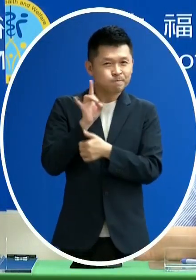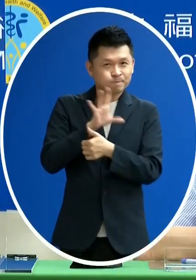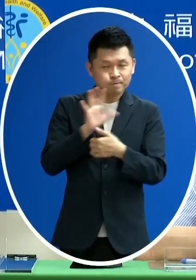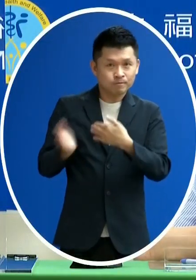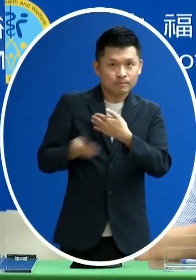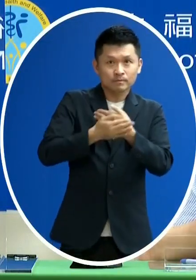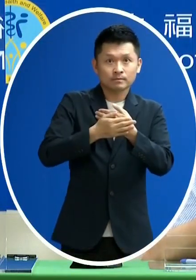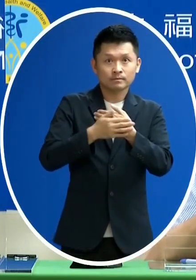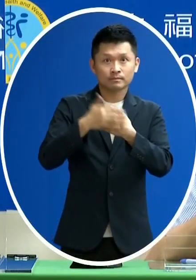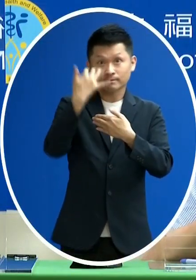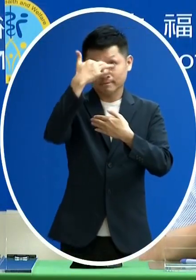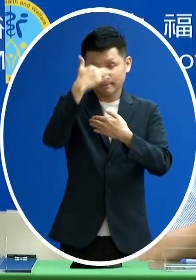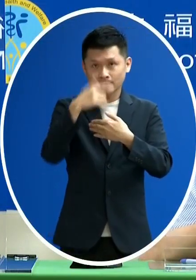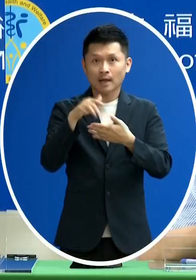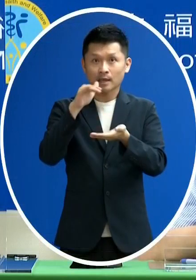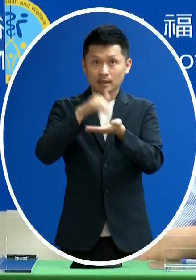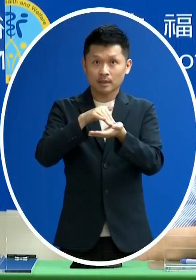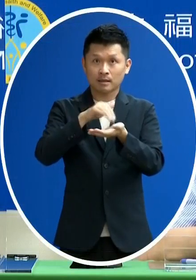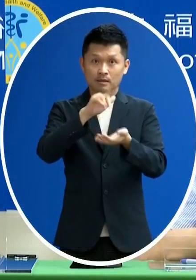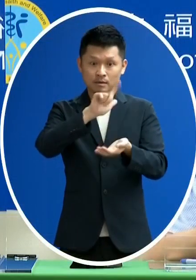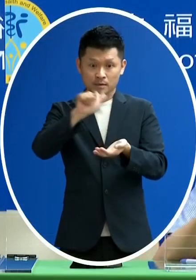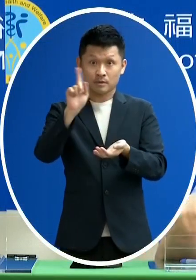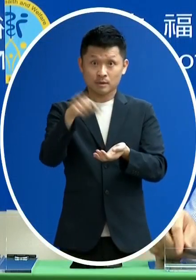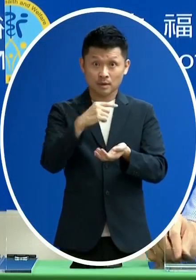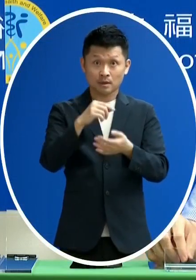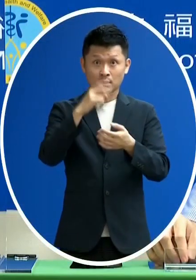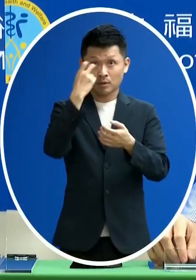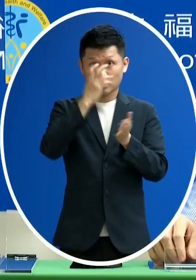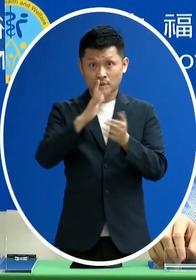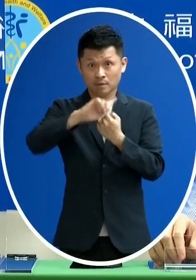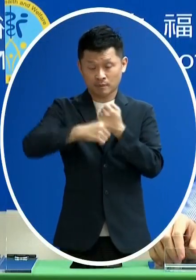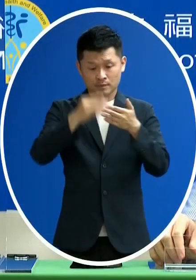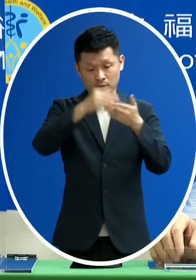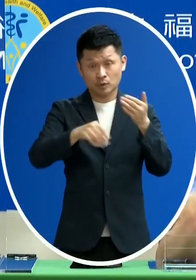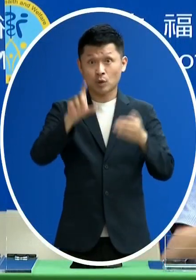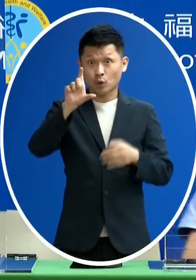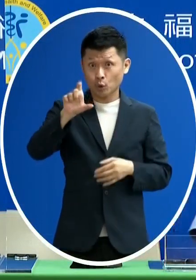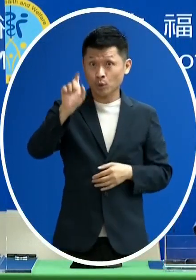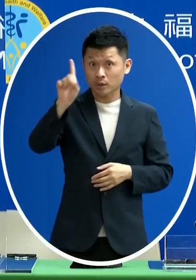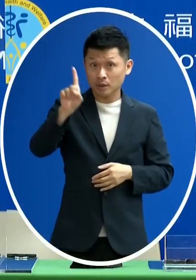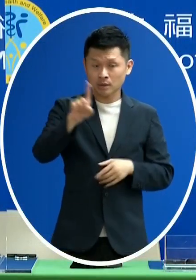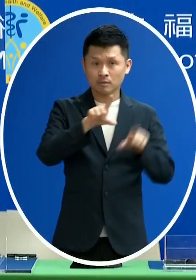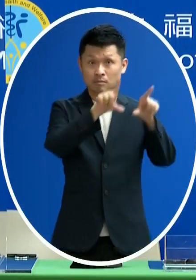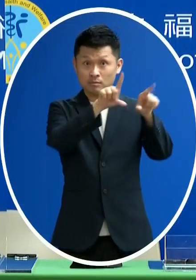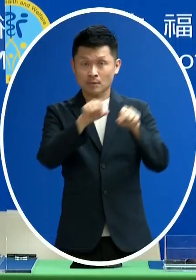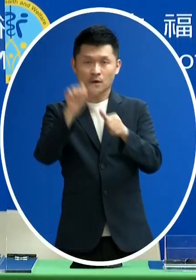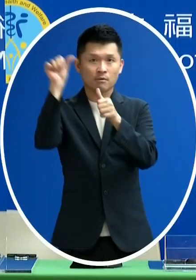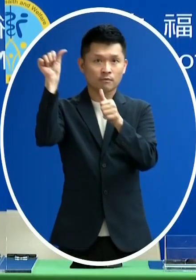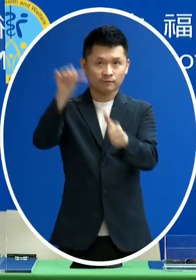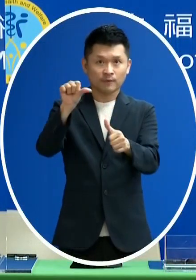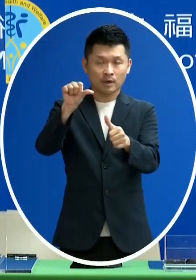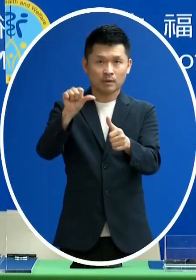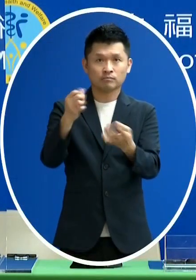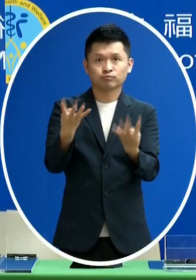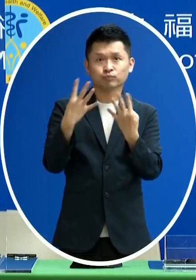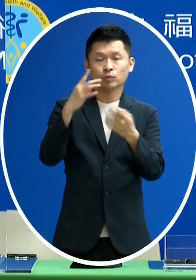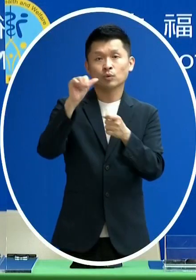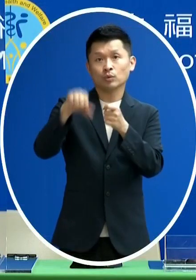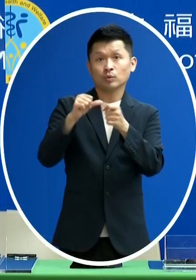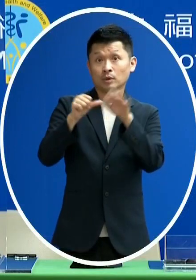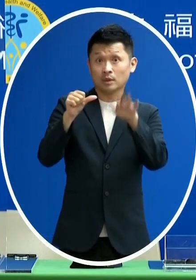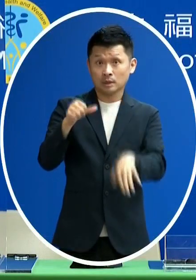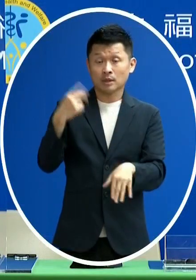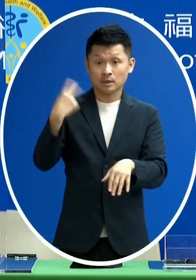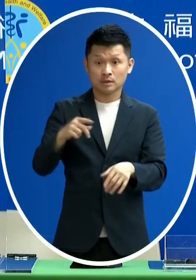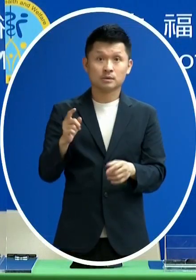的，我们会依照医疗器材管理法第61条。那最重可以处刑罚5年以下，并科以2000万以下